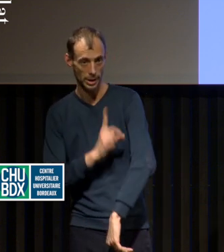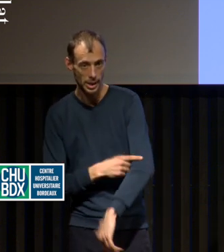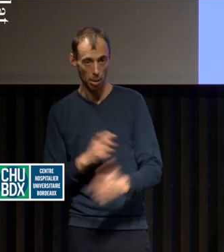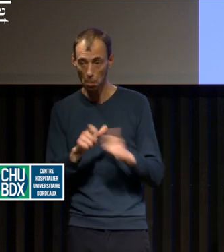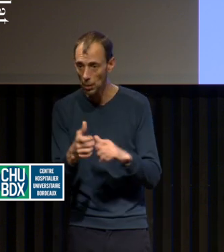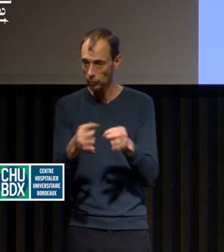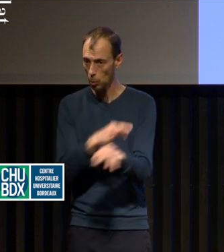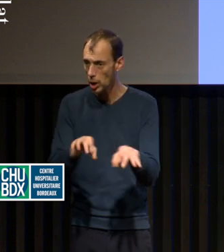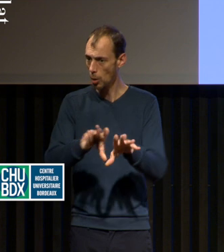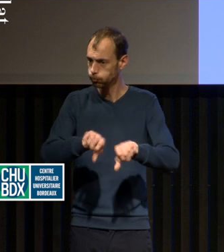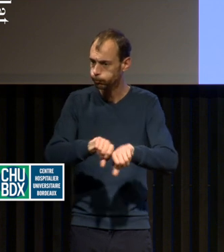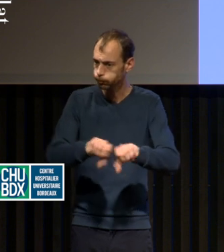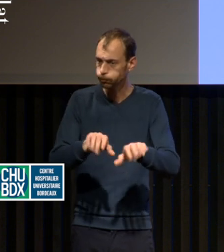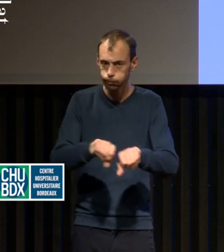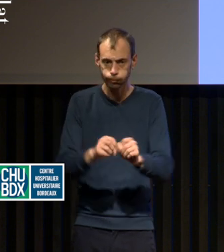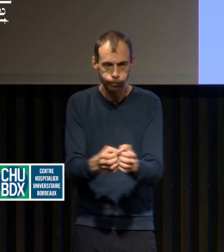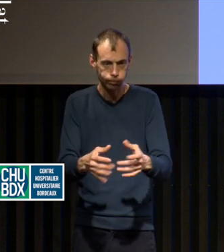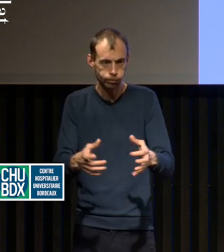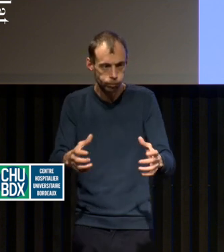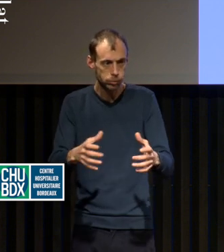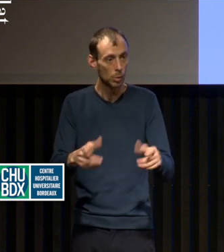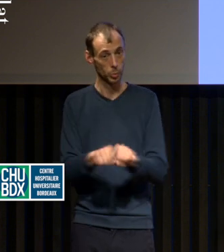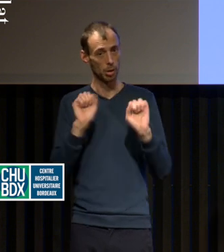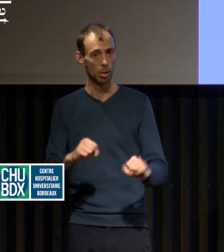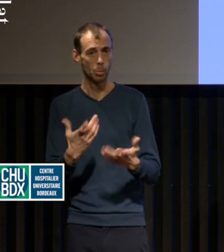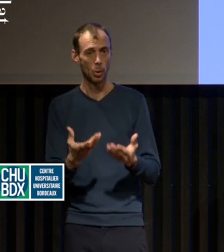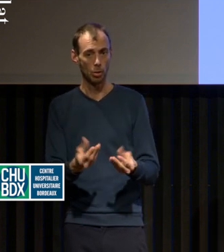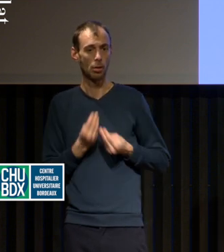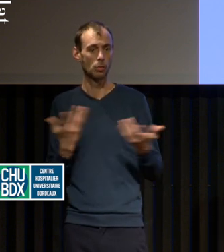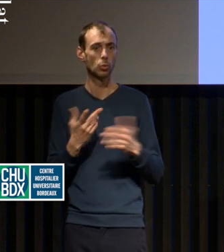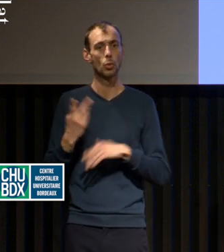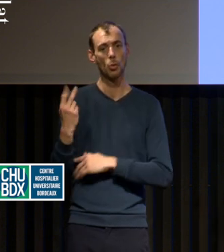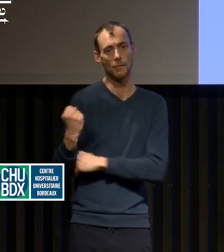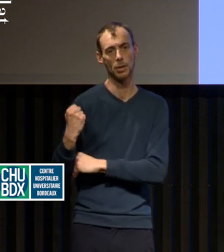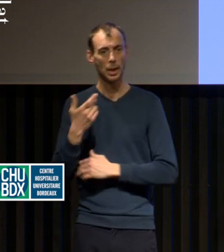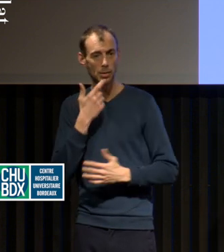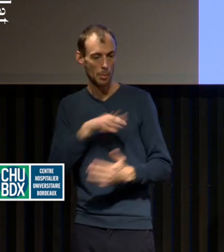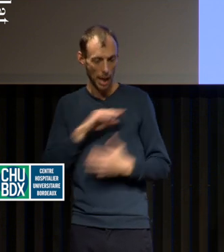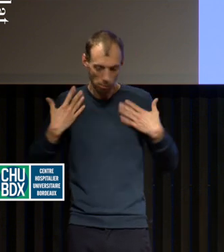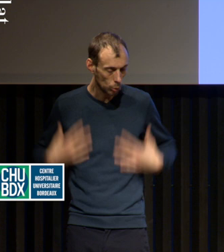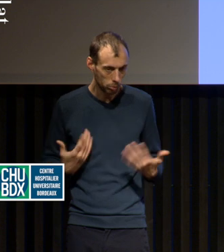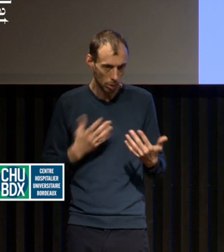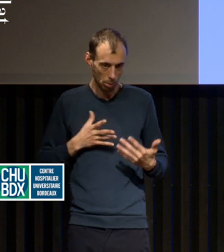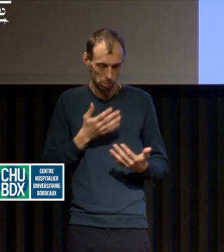aider à fabriquer des vitamines que le corps humain, bien, par définition, ne peut pas synthétiser.